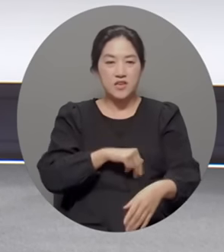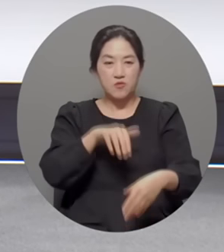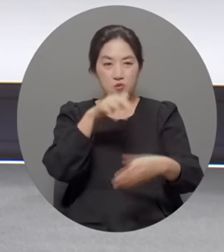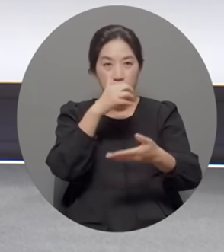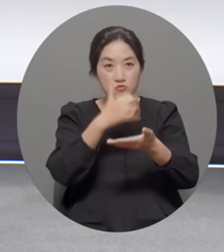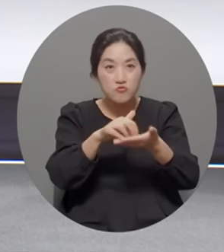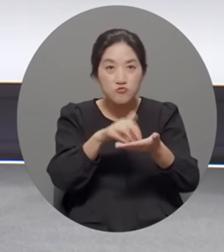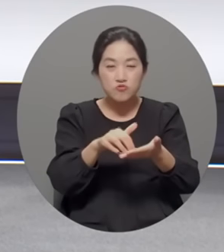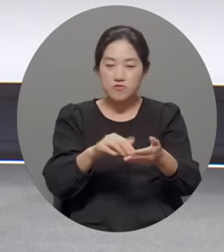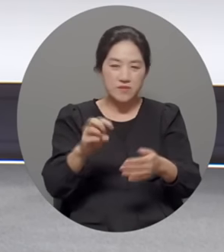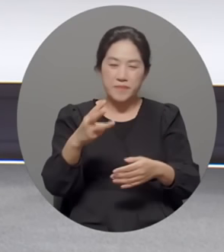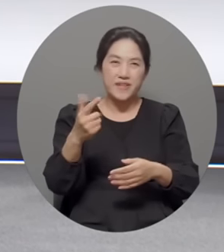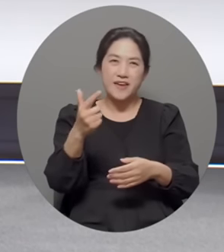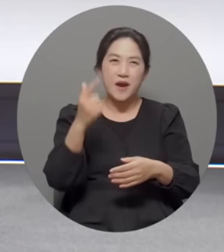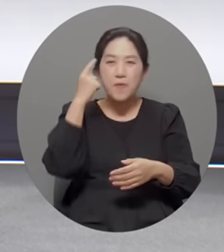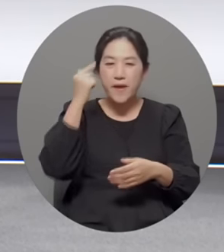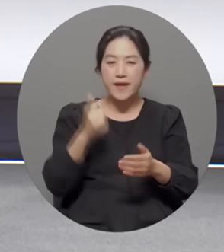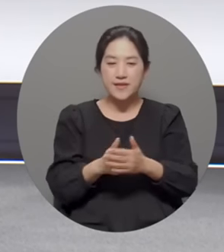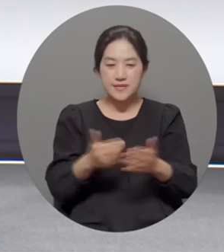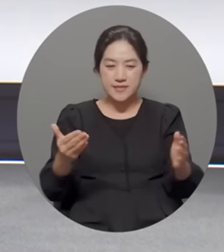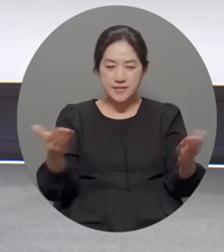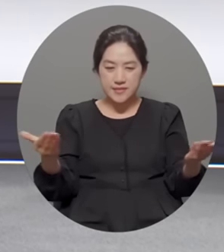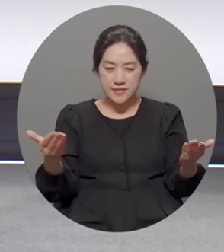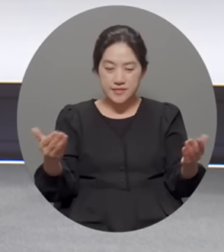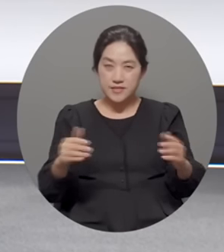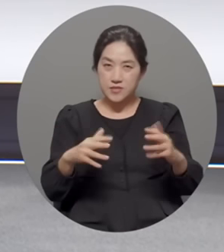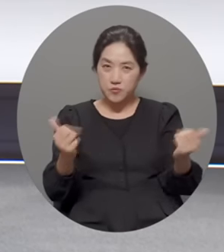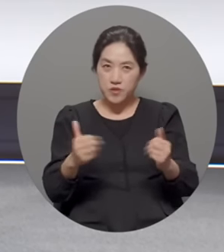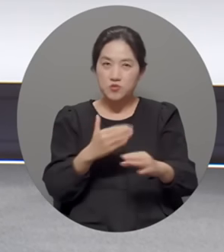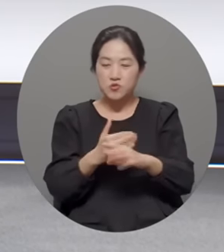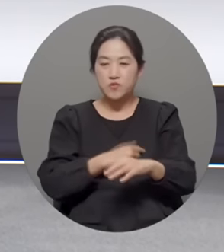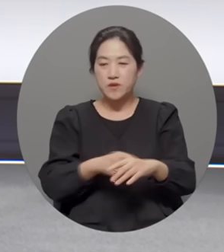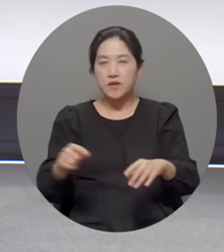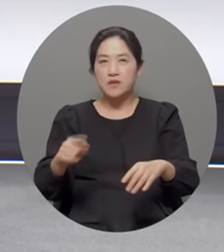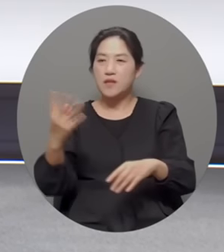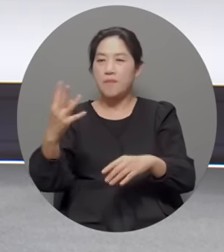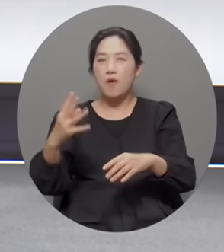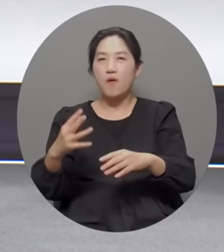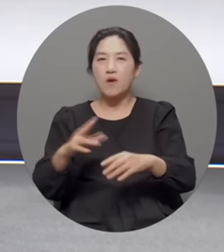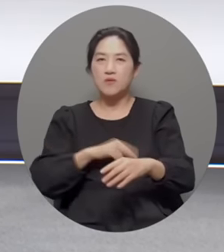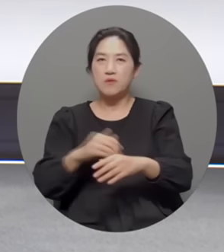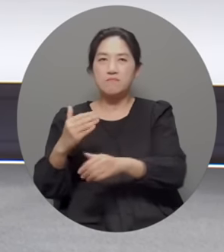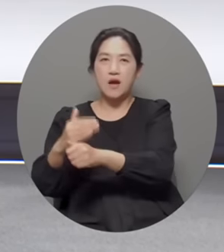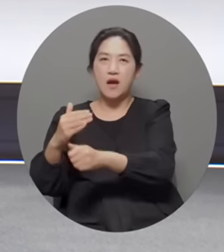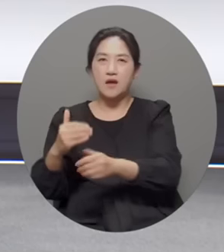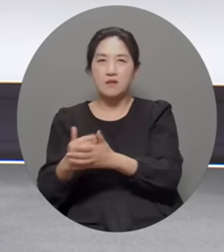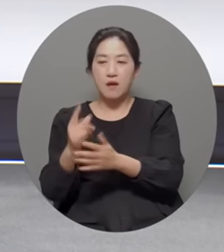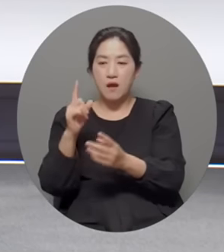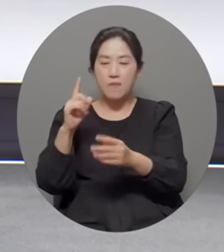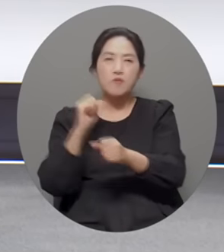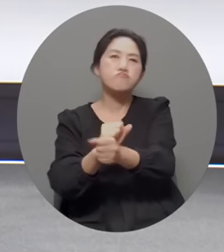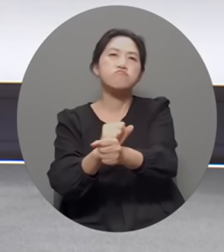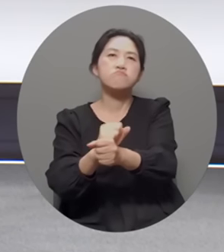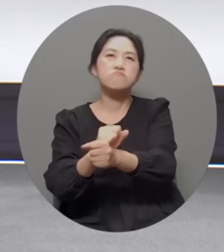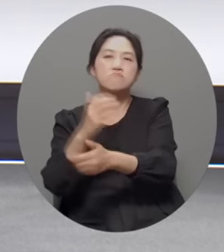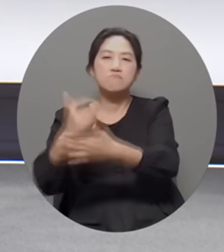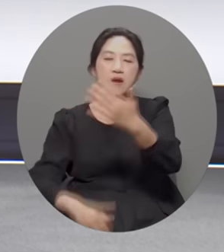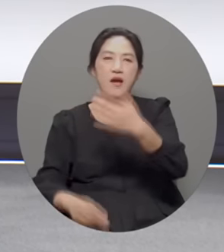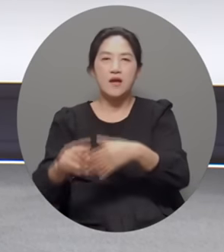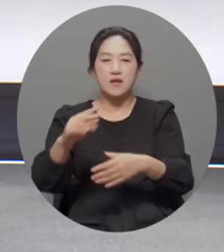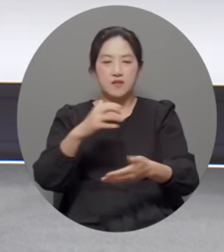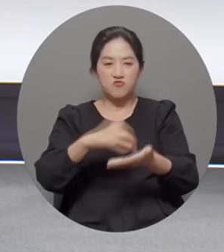안 됩니다. 임기 중에 4명이 의원직을 잃었고 또 1명은 구속된 상태여서 현재